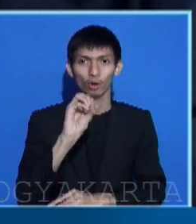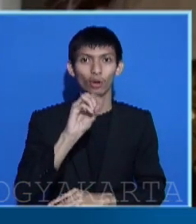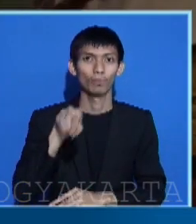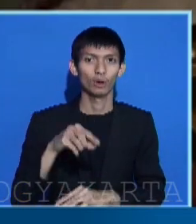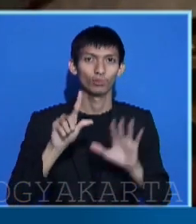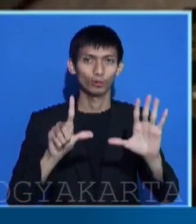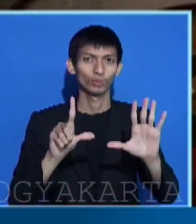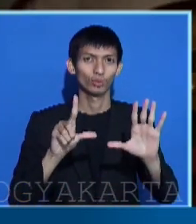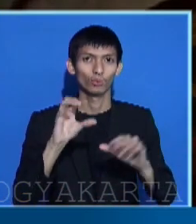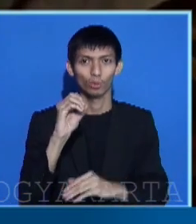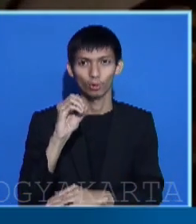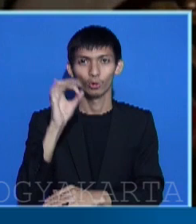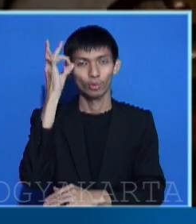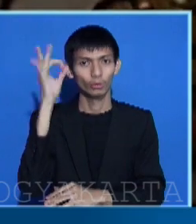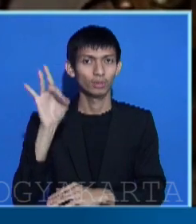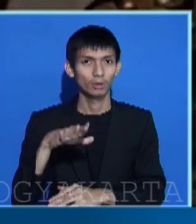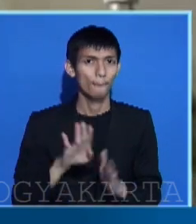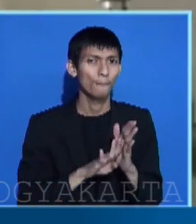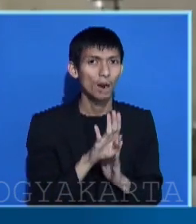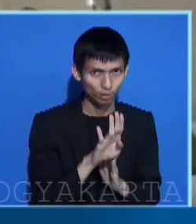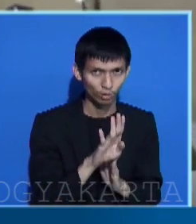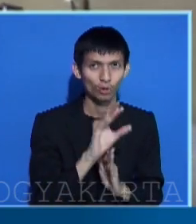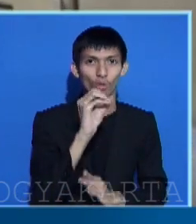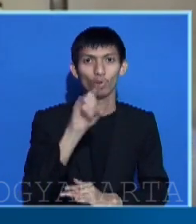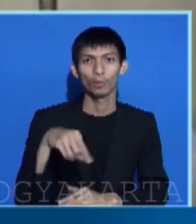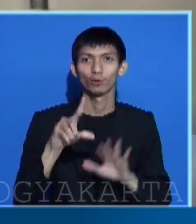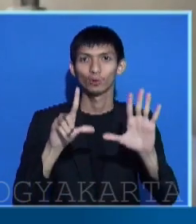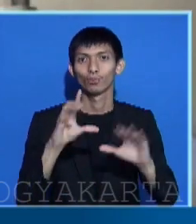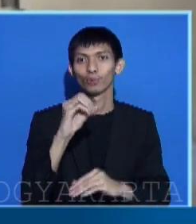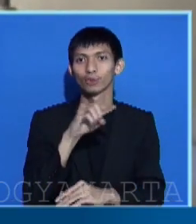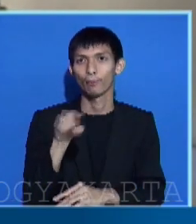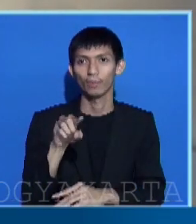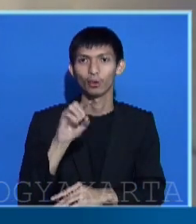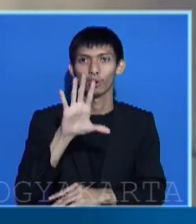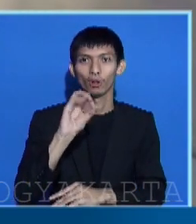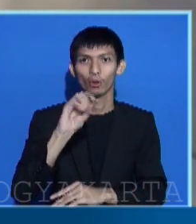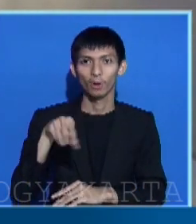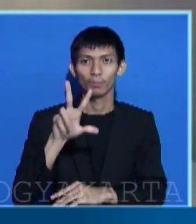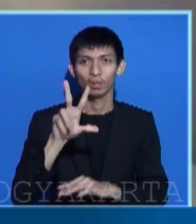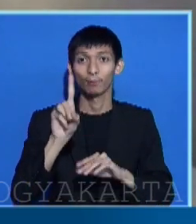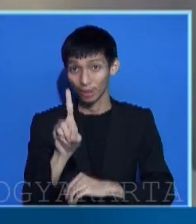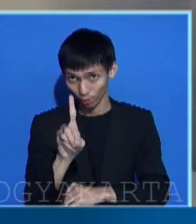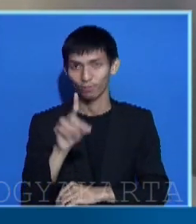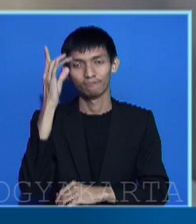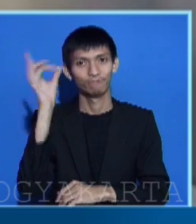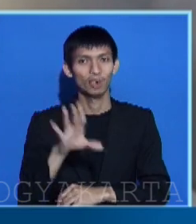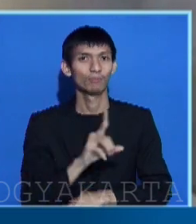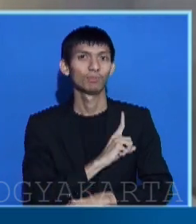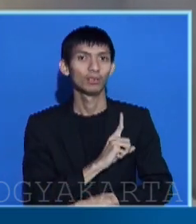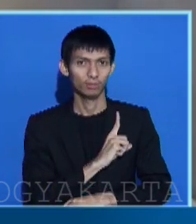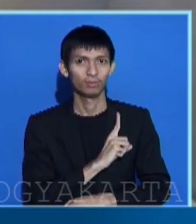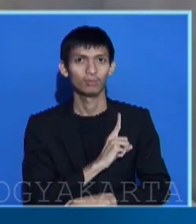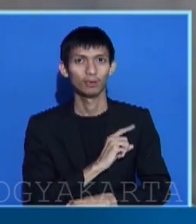Desa maju dengan IDM 0,70 hingga 0,81 dan desa Mandiri dengan indeks Desa membangun di